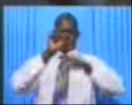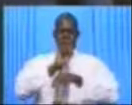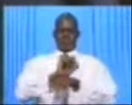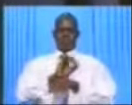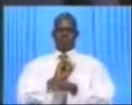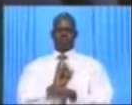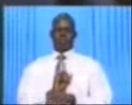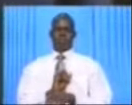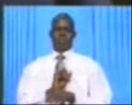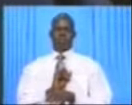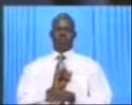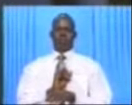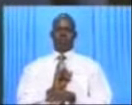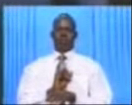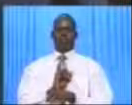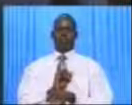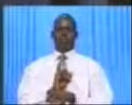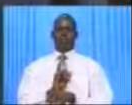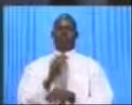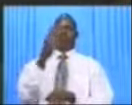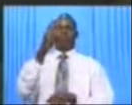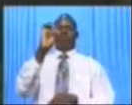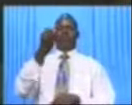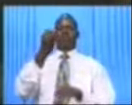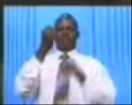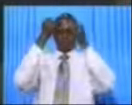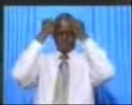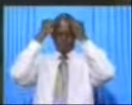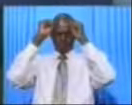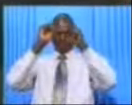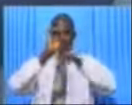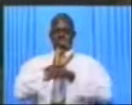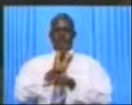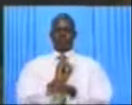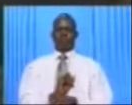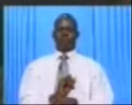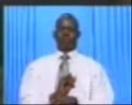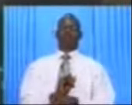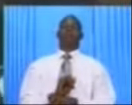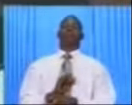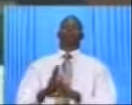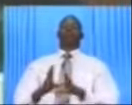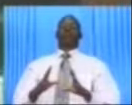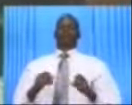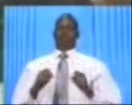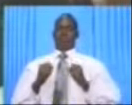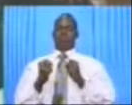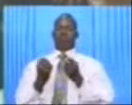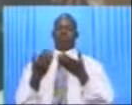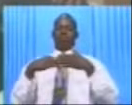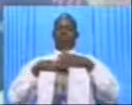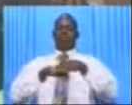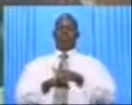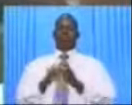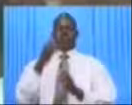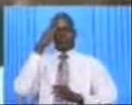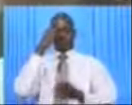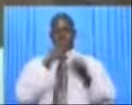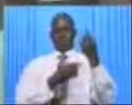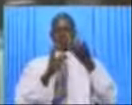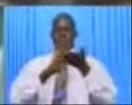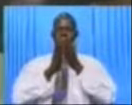Konan Bédié. Le deuxième président de la Côte d'Ivoire s'est fortement investi pour le retour de la